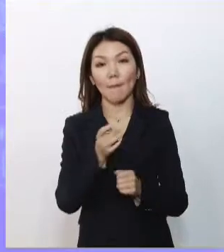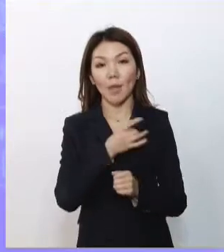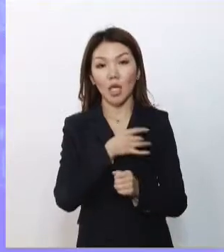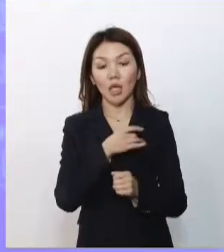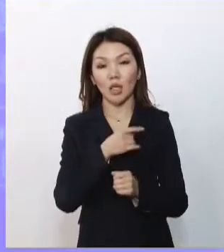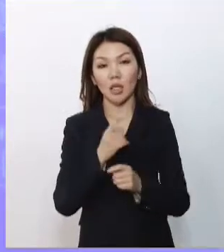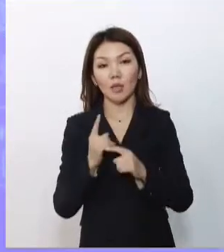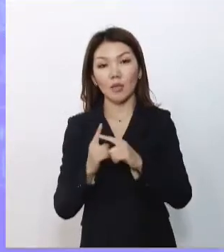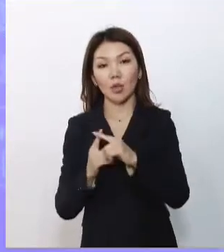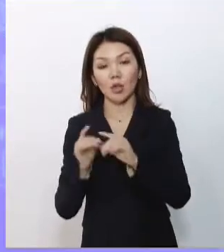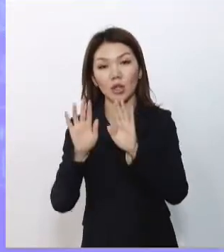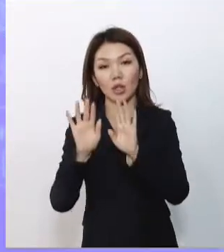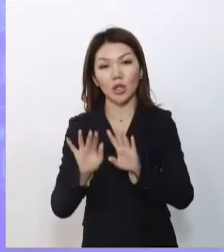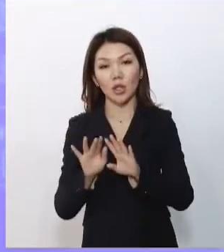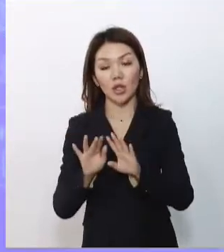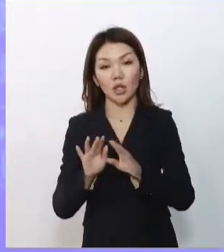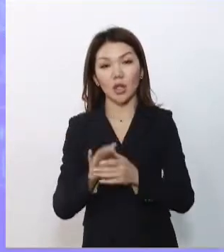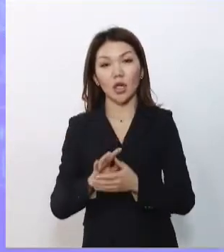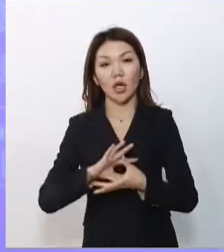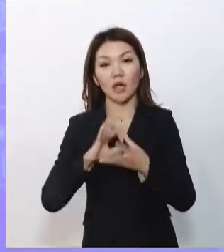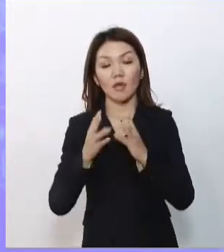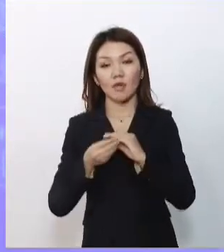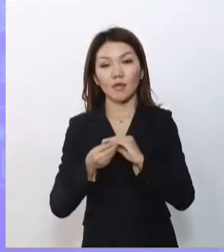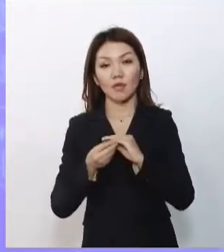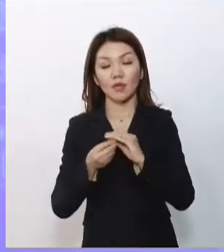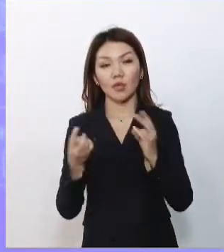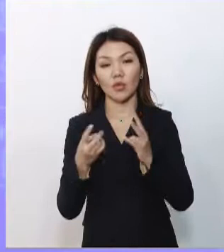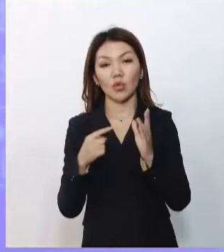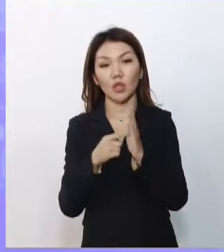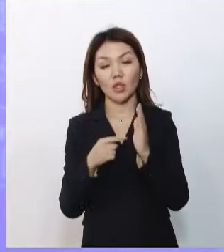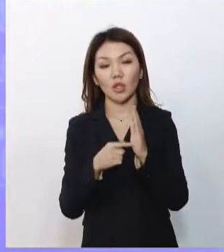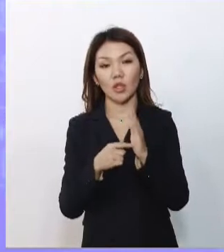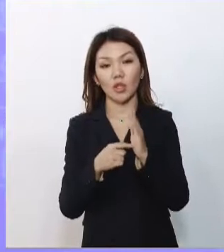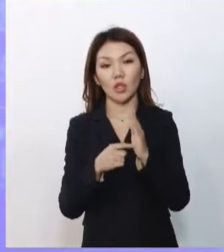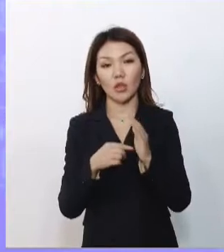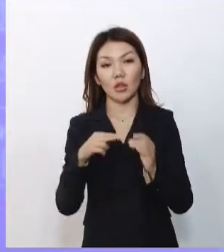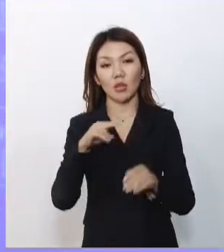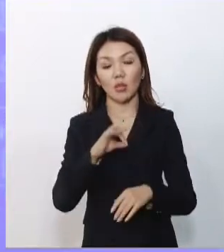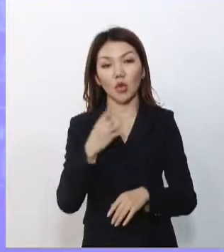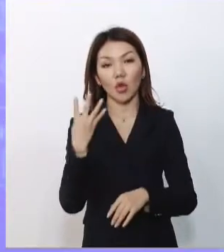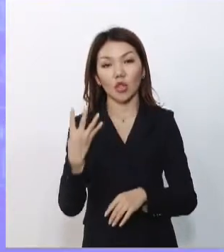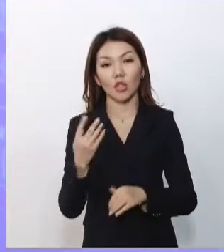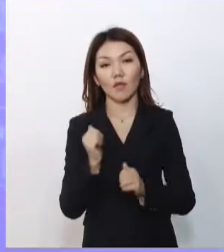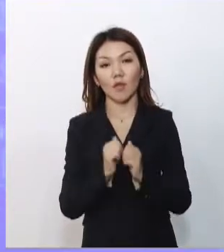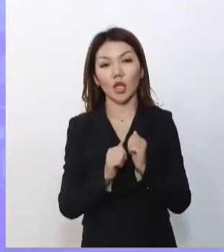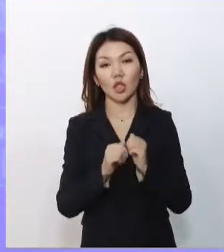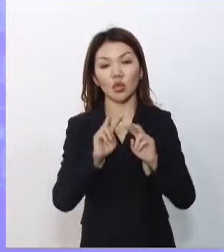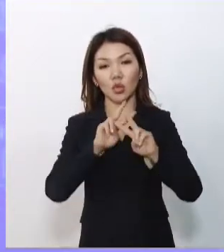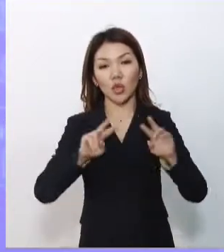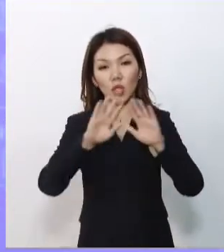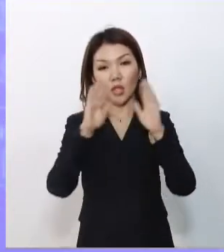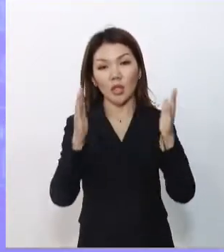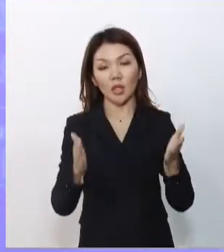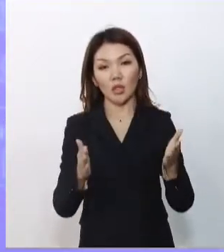серых кроликов. И всех кроликов делим по 4 в каждую клетку. То